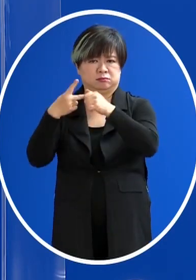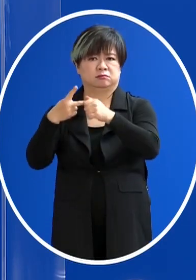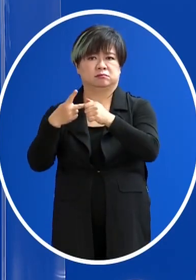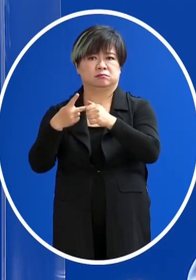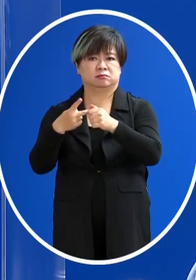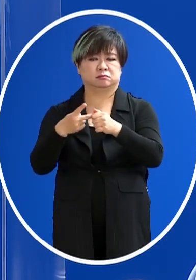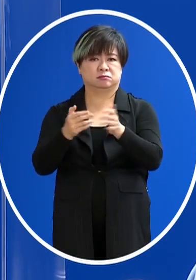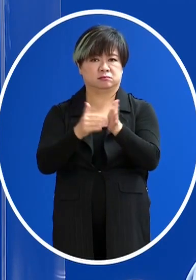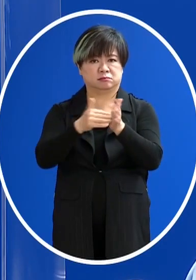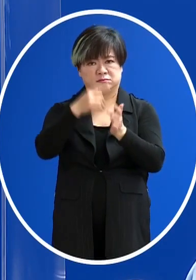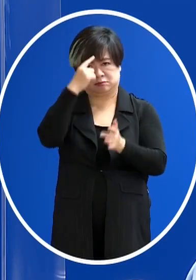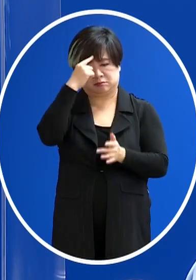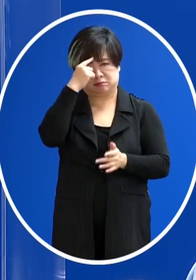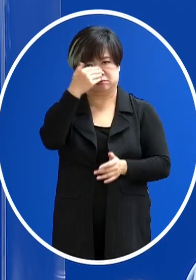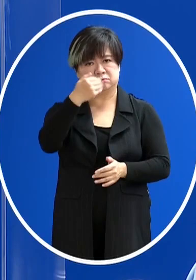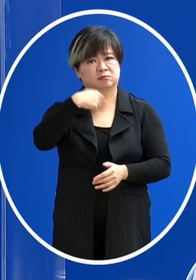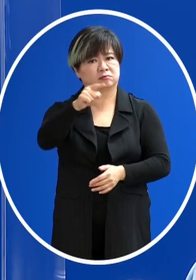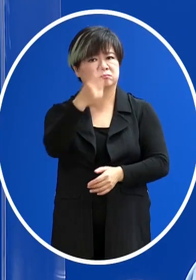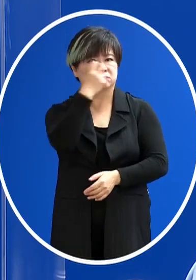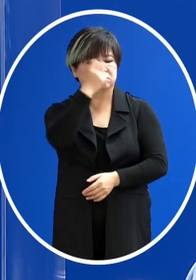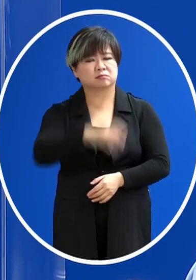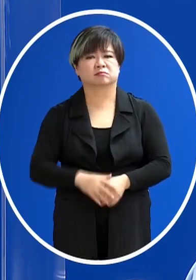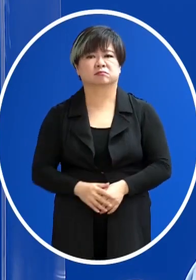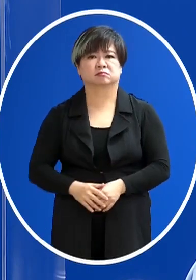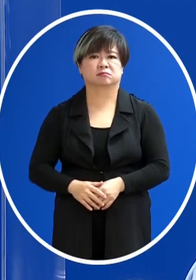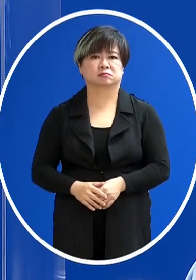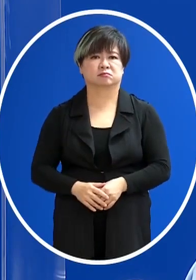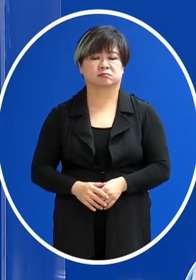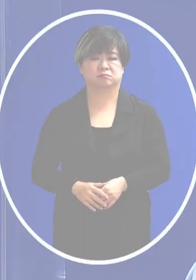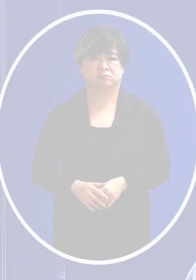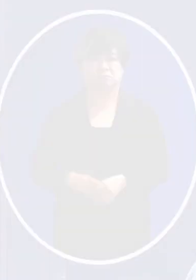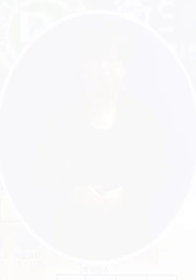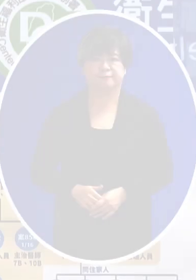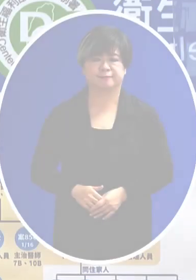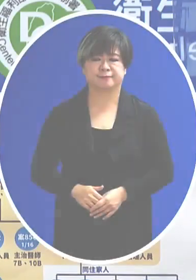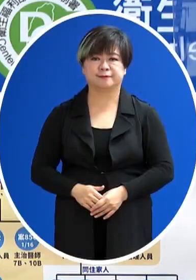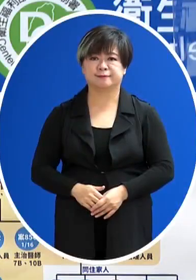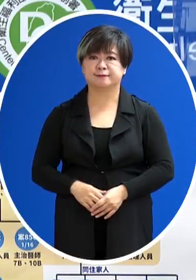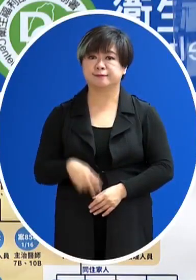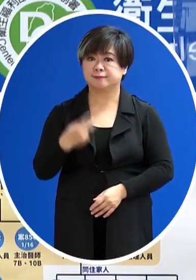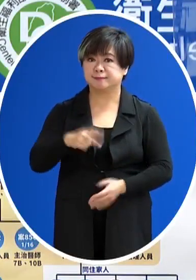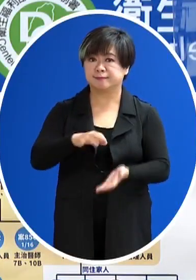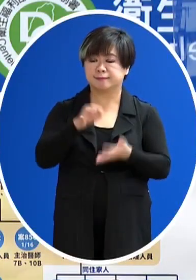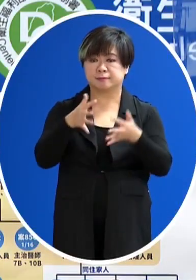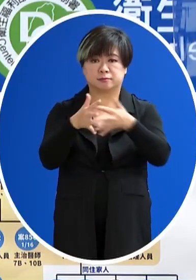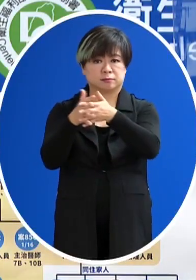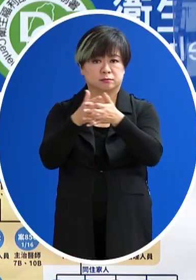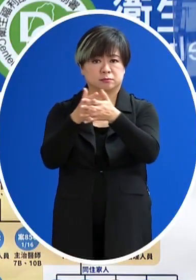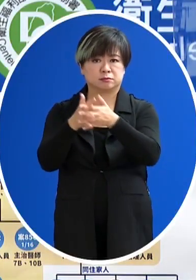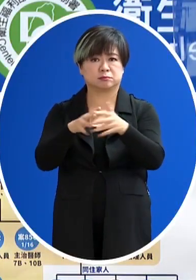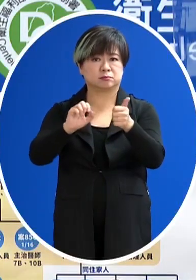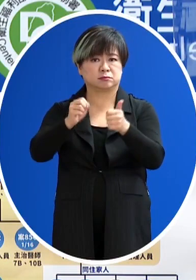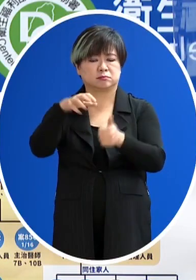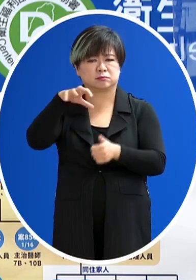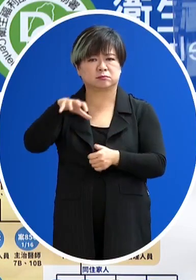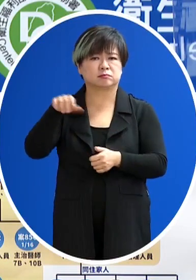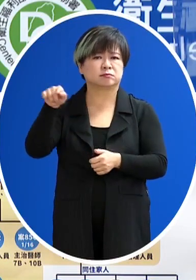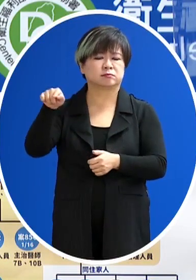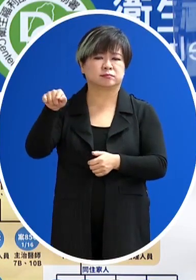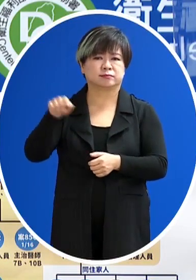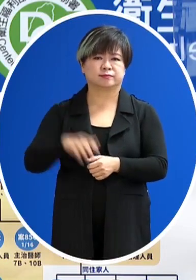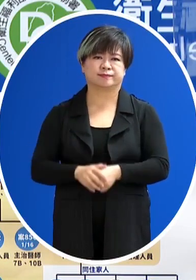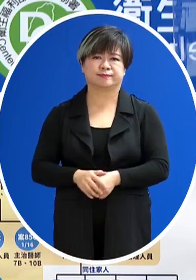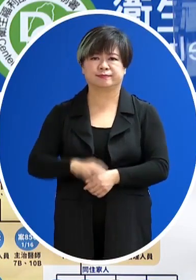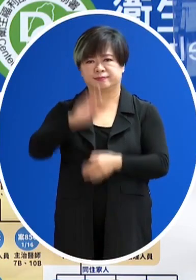哈就去做检验，所以这时候其实还没有产生足够的一个保护力。 刚才讲说美国的议员呢，哈，不过疫苗整